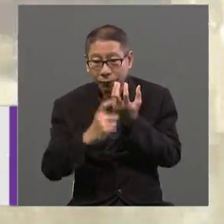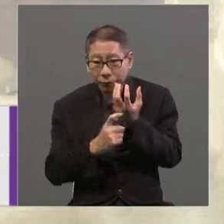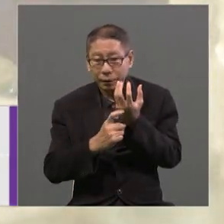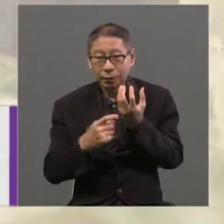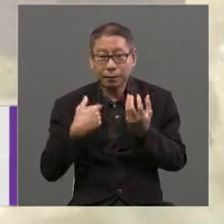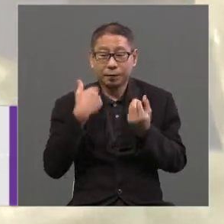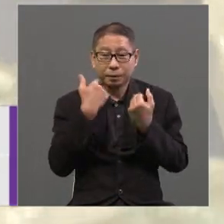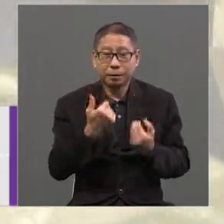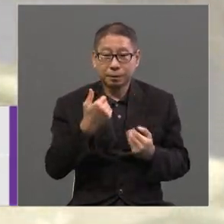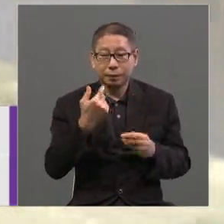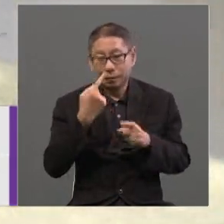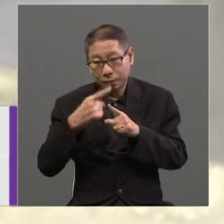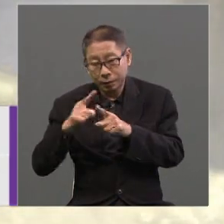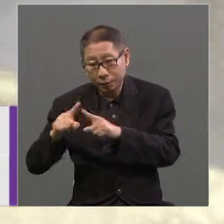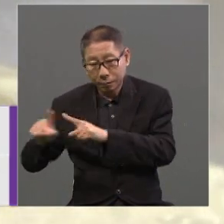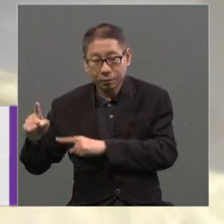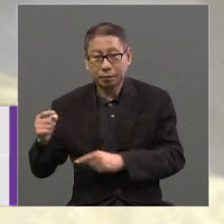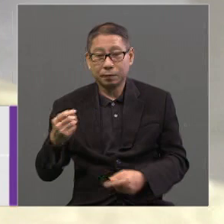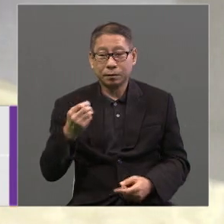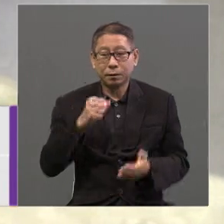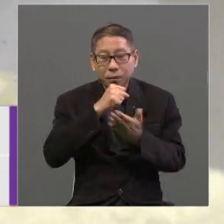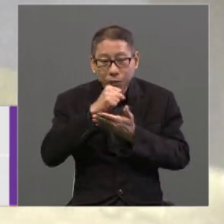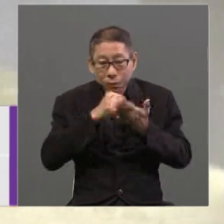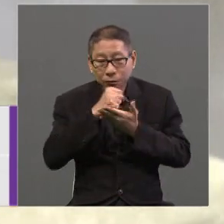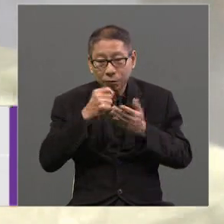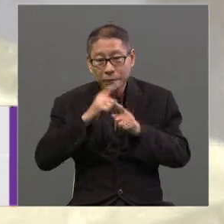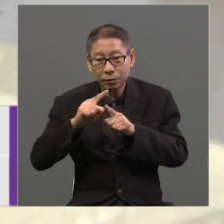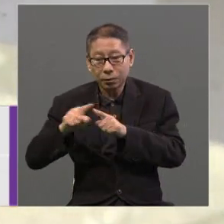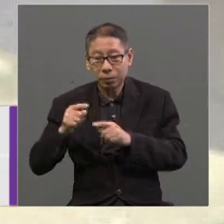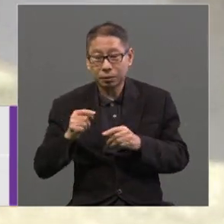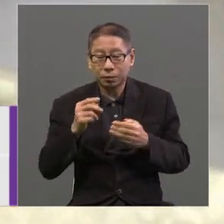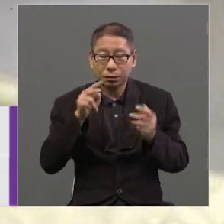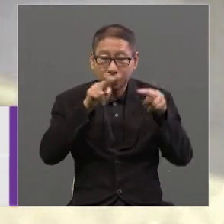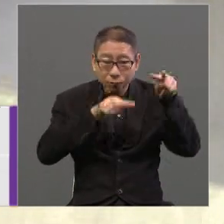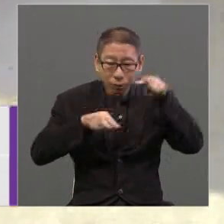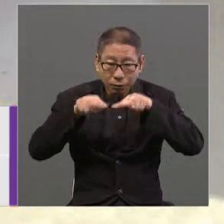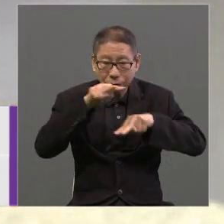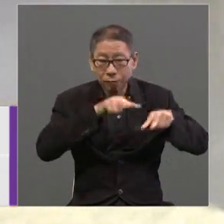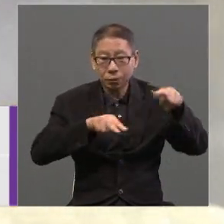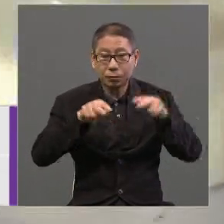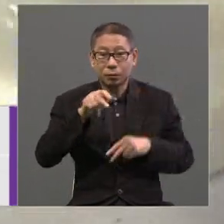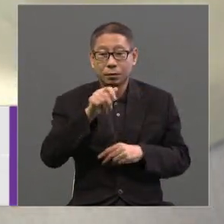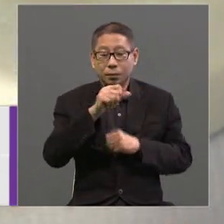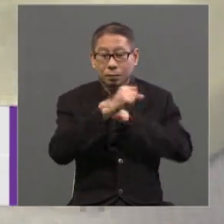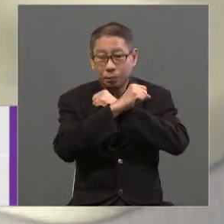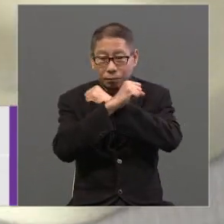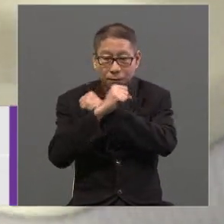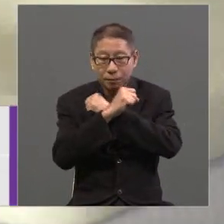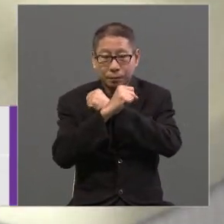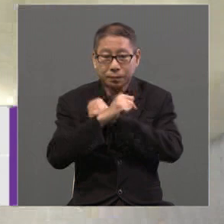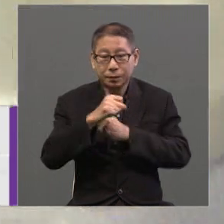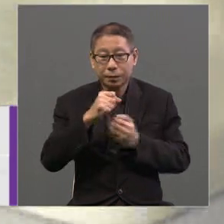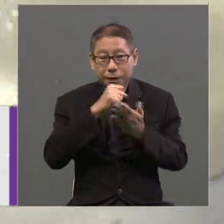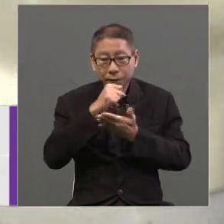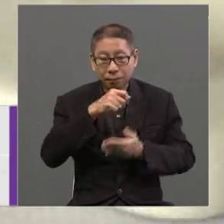มีในเมตาซิแพมด้วยยาเสพติดดังกล่าวเนี่ยผ่านการตรวจสอบจากสำนักงานคณะกรรมการป้องกันและปราบปรามยา